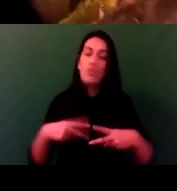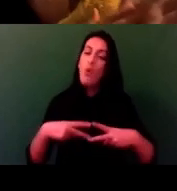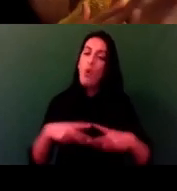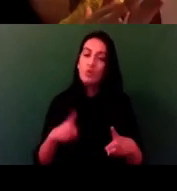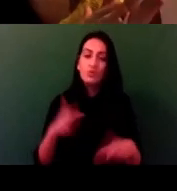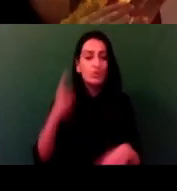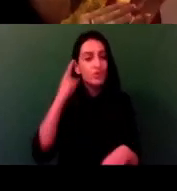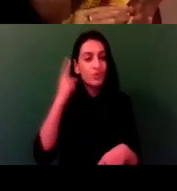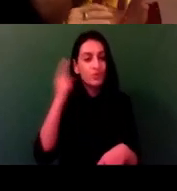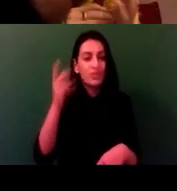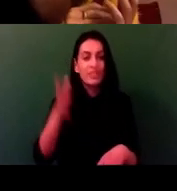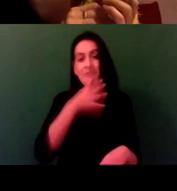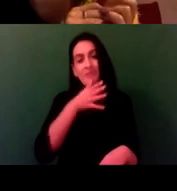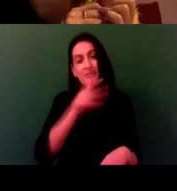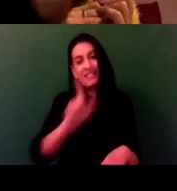Teşekkür ederiz.